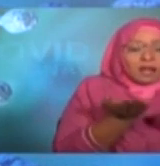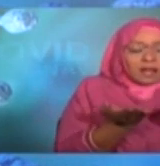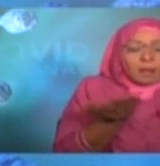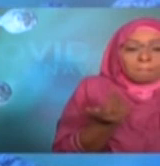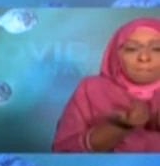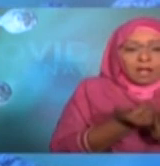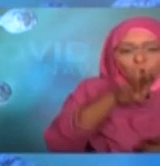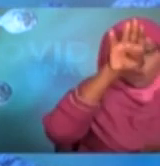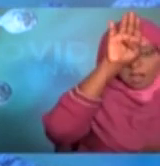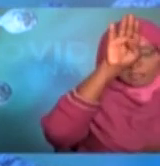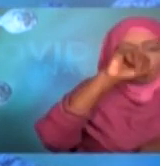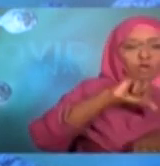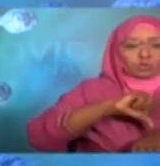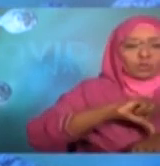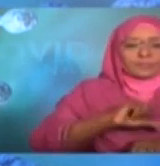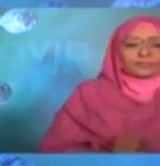بولاية الخرطوم،